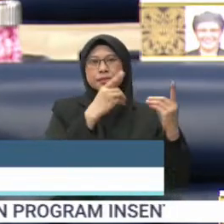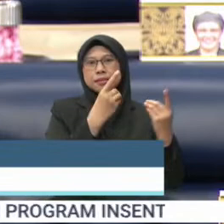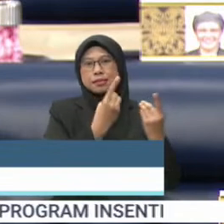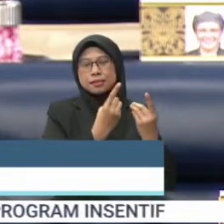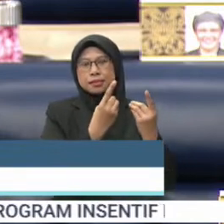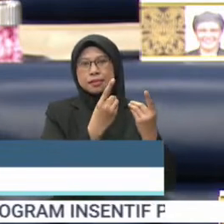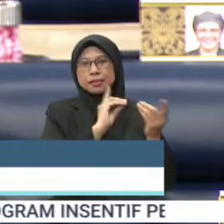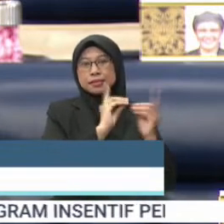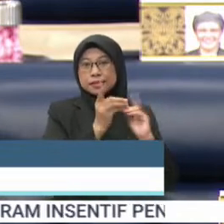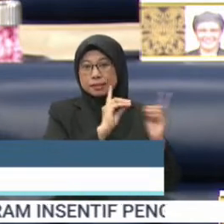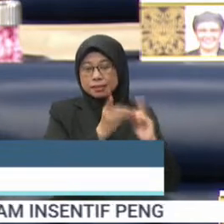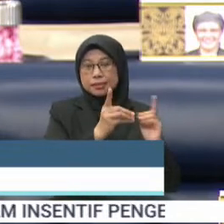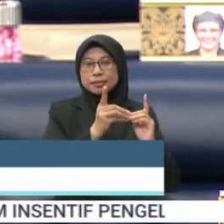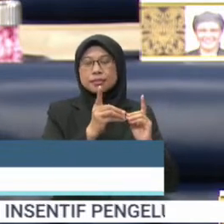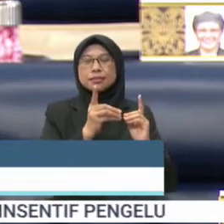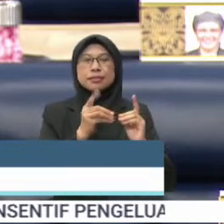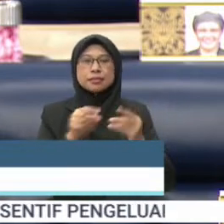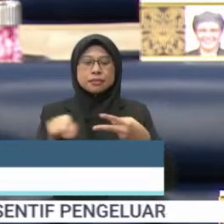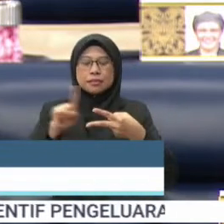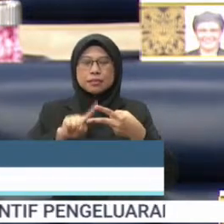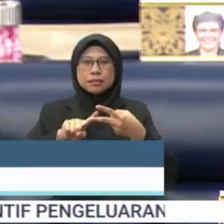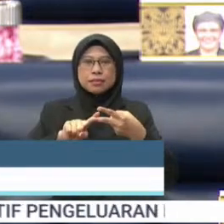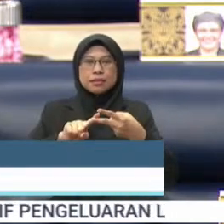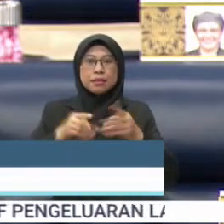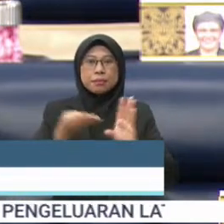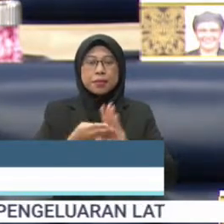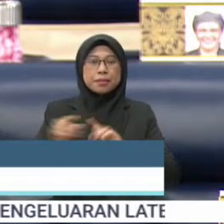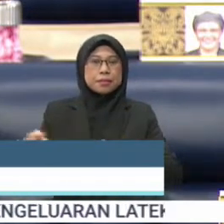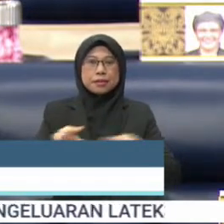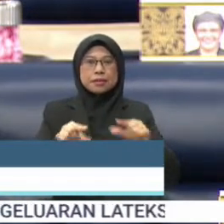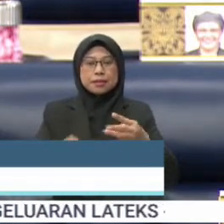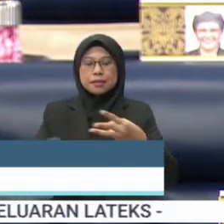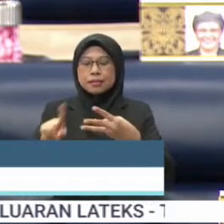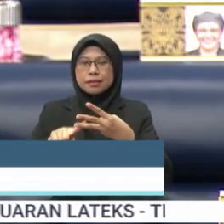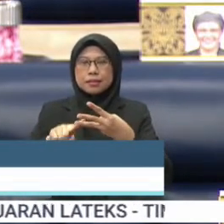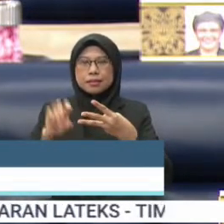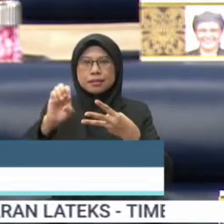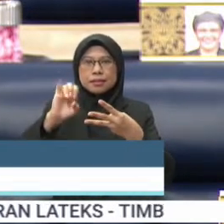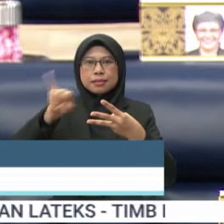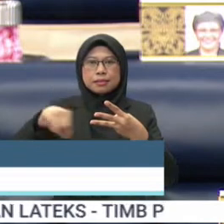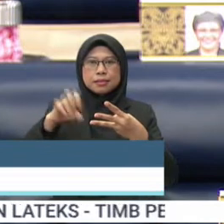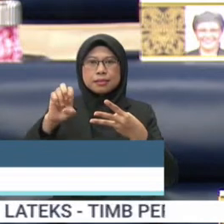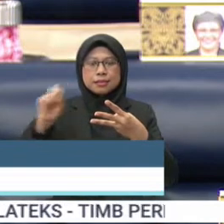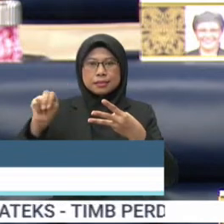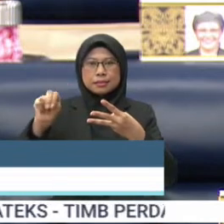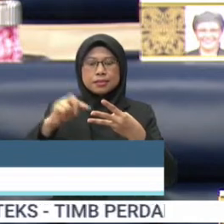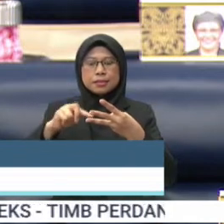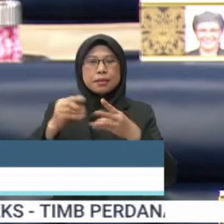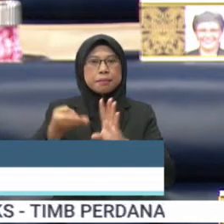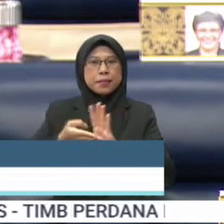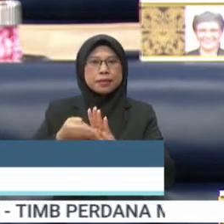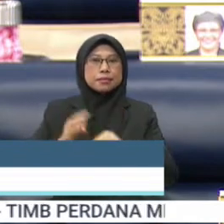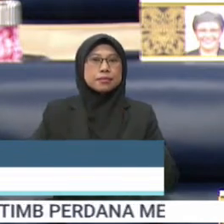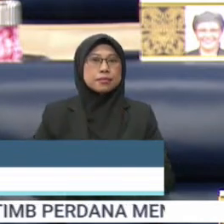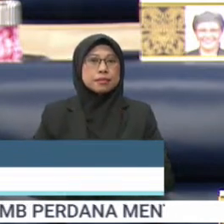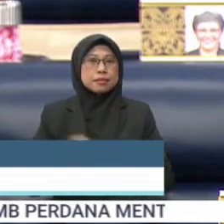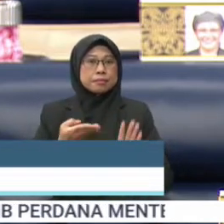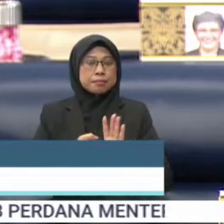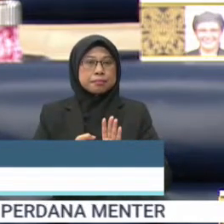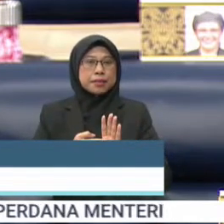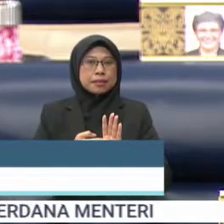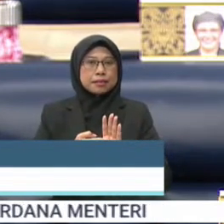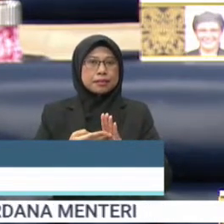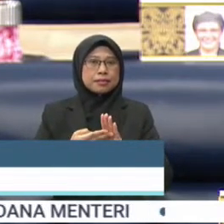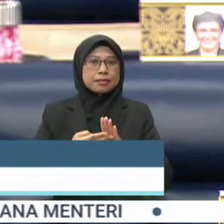bergerak Ejen bank tiga perkara untuk membantu rakyat luar Bandar Bank Negara Malaysia pergi